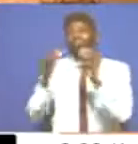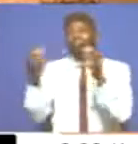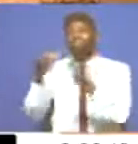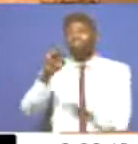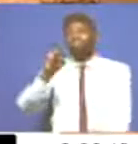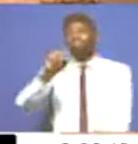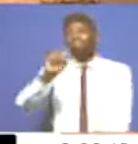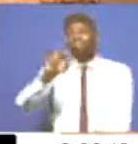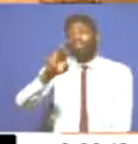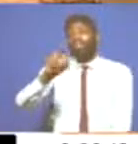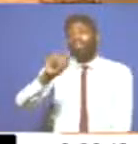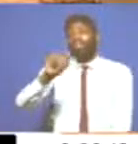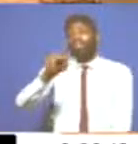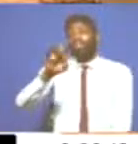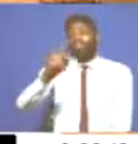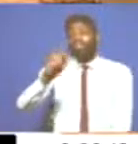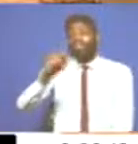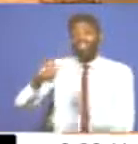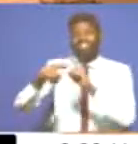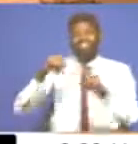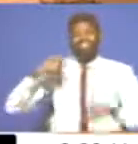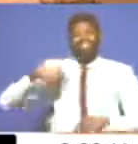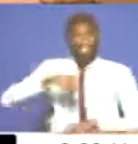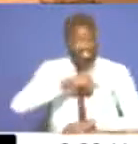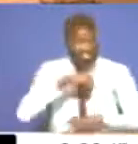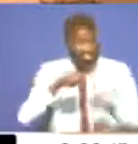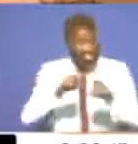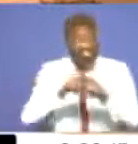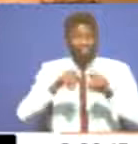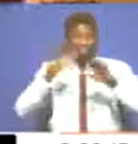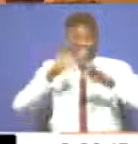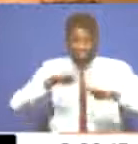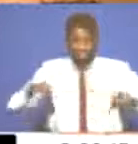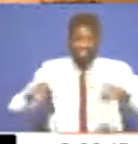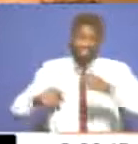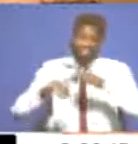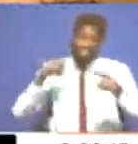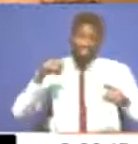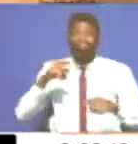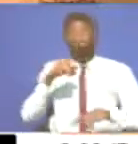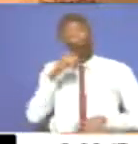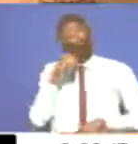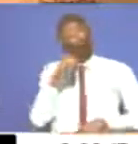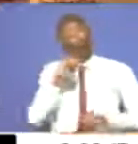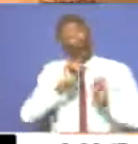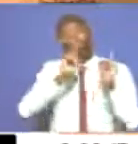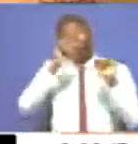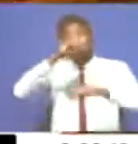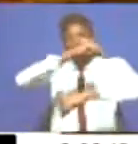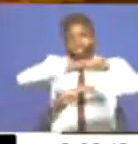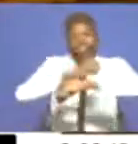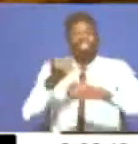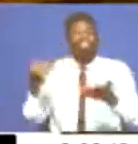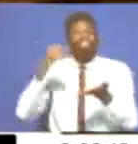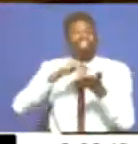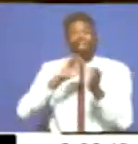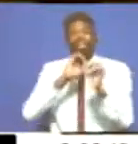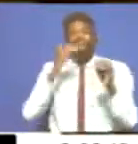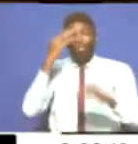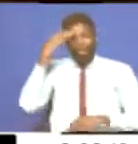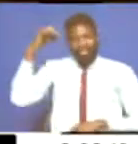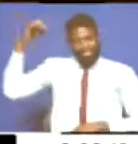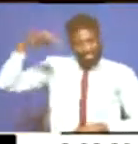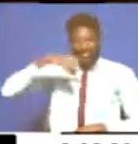wanatuua huko, watoto wanamalizwa huko, vijana tena waendi shule tena sababu imekuwa kiangazi.